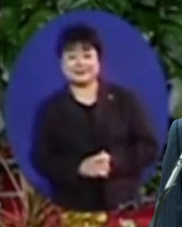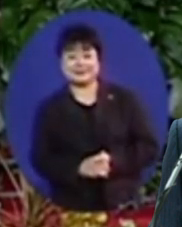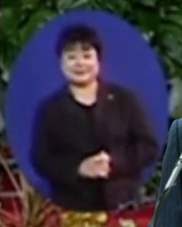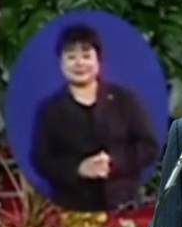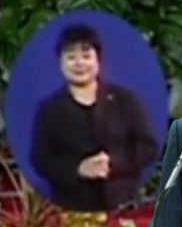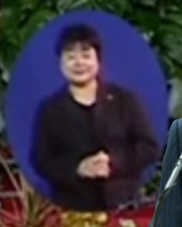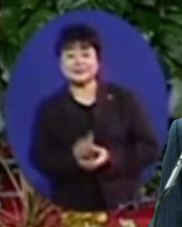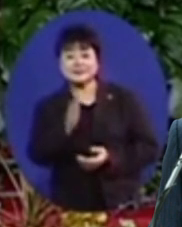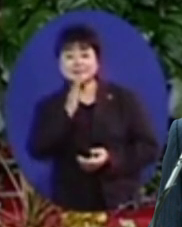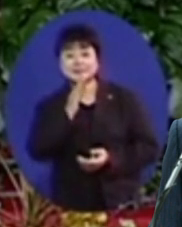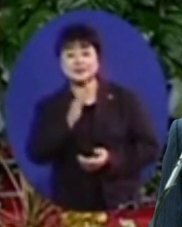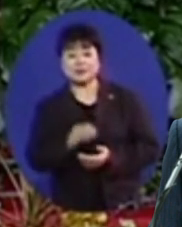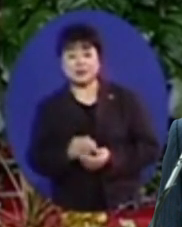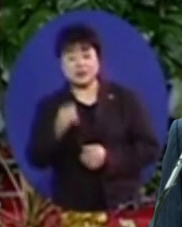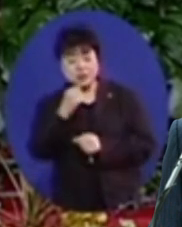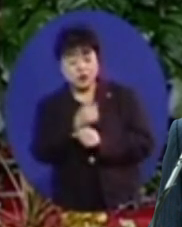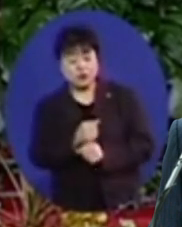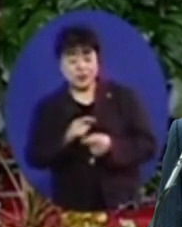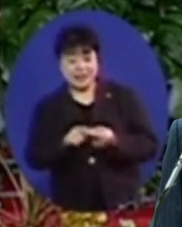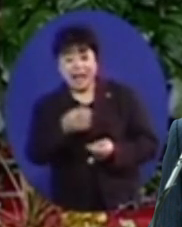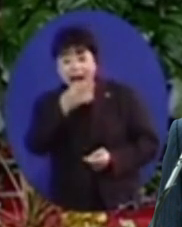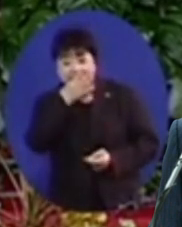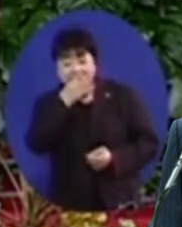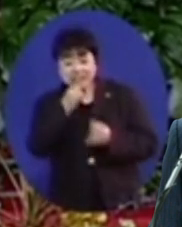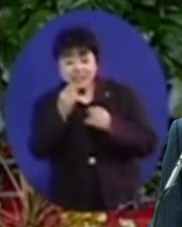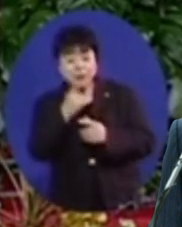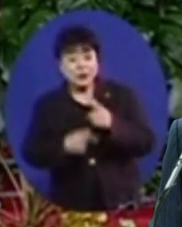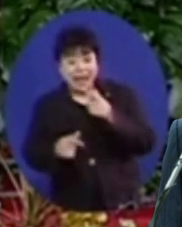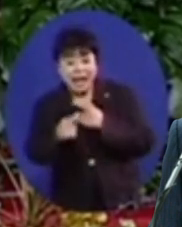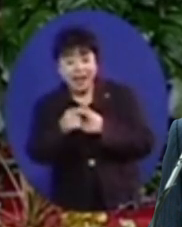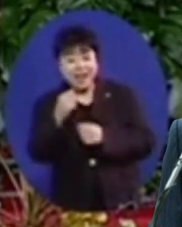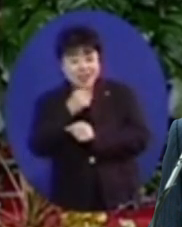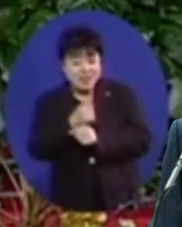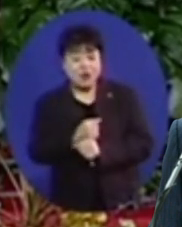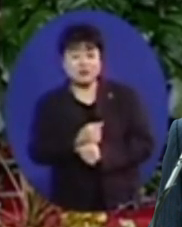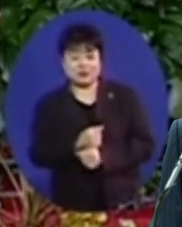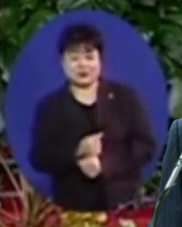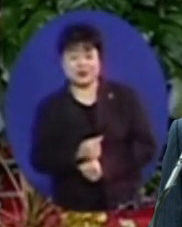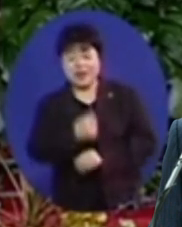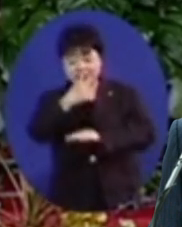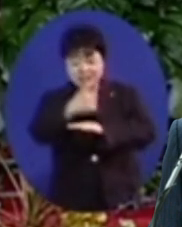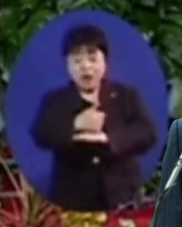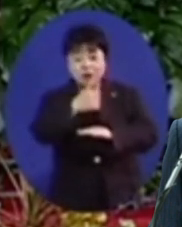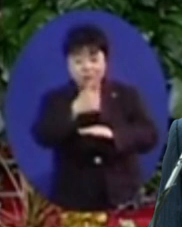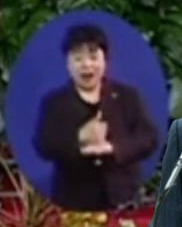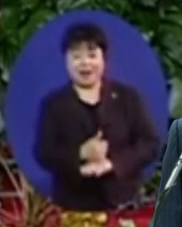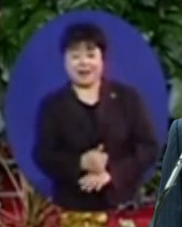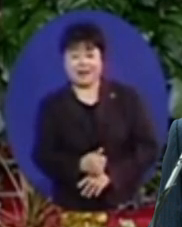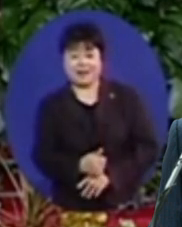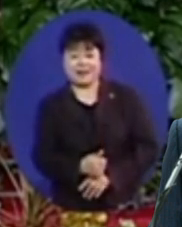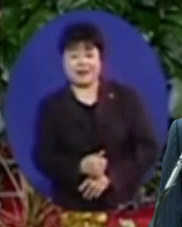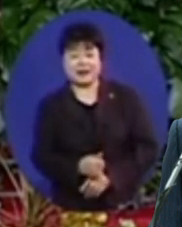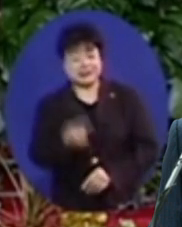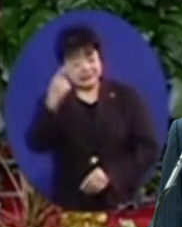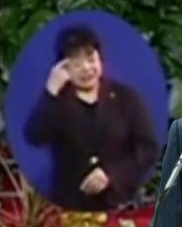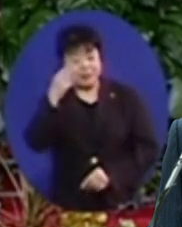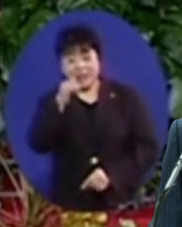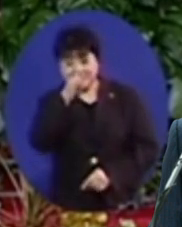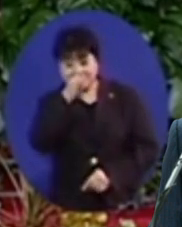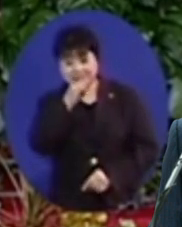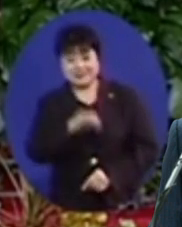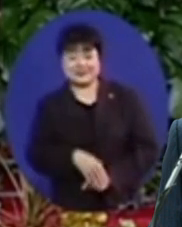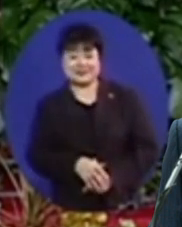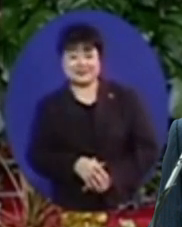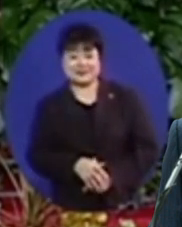사실 그 연구에 대한 욕심으로 사람보다는 연구 성과에 더 많이 집착했던 것은 사실입니다.